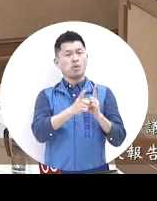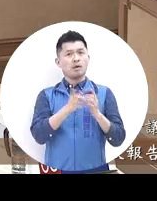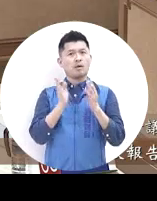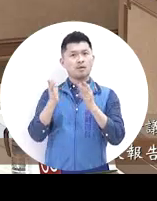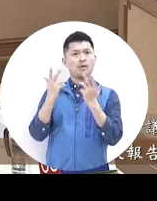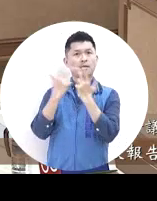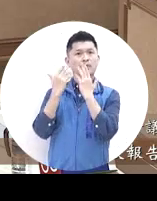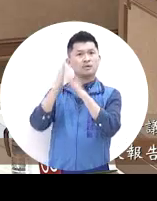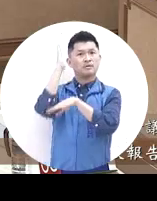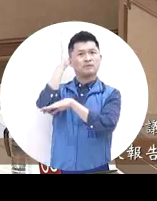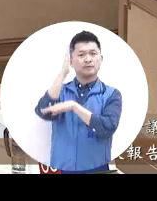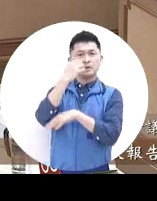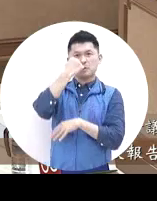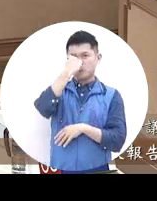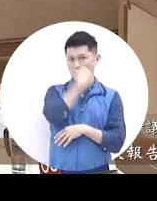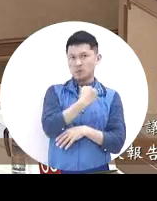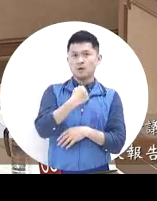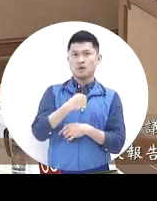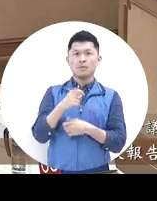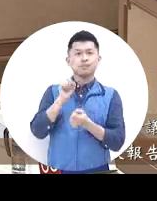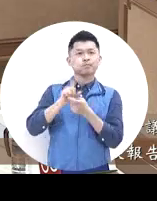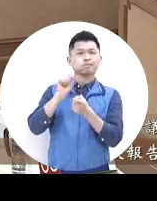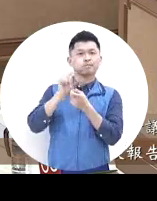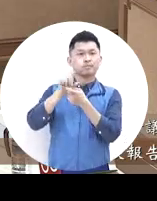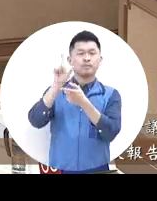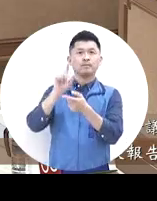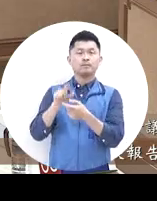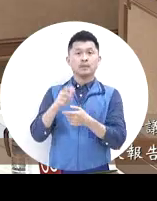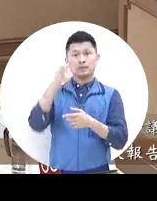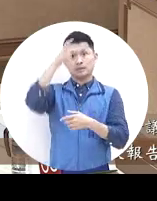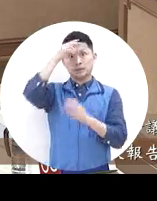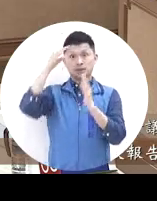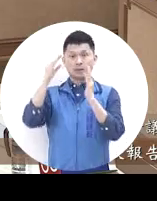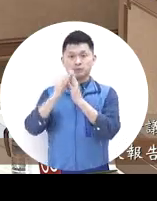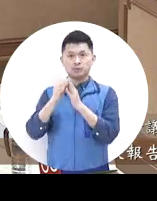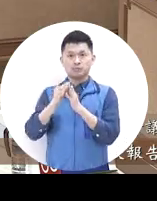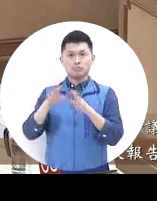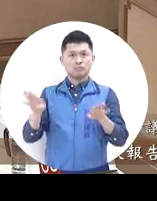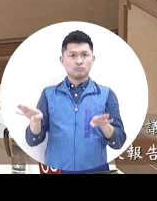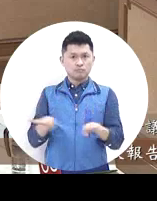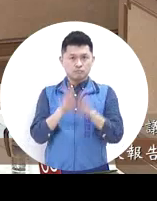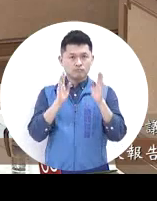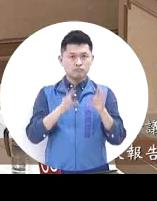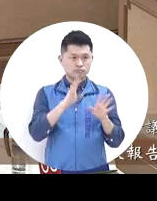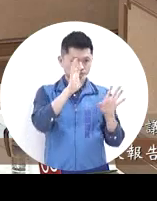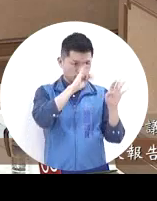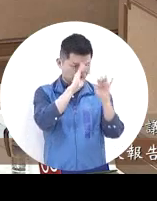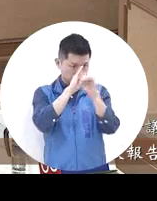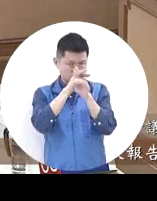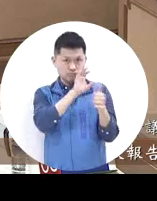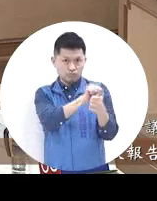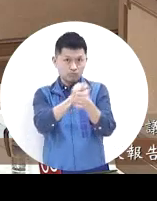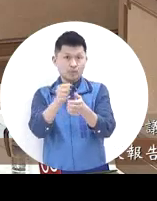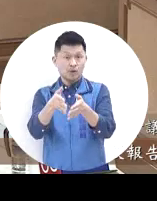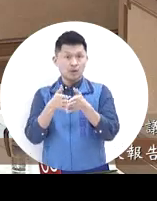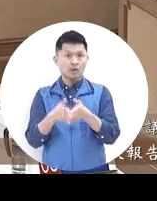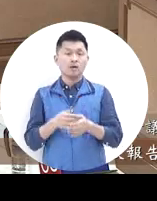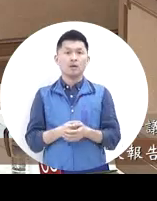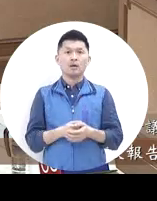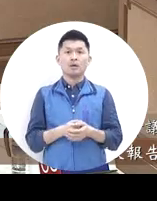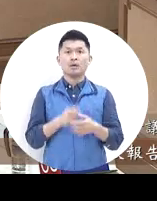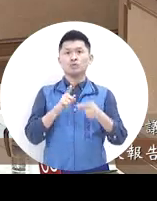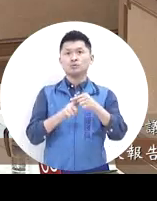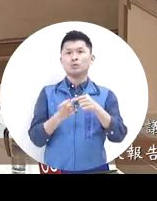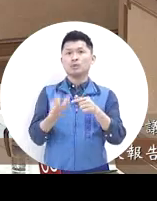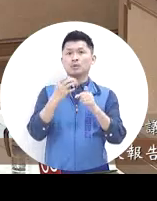市政府？这个恶意的谣言，是不是警察局要启动什么机制，让我们所有的社会活在我们中华民国这块土